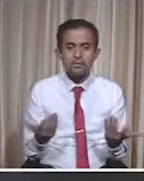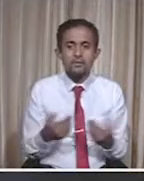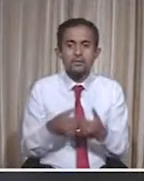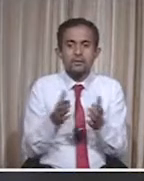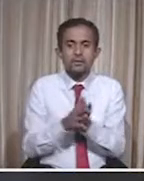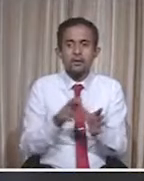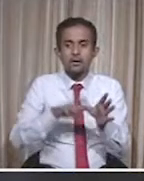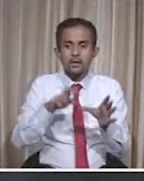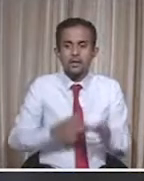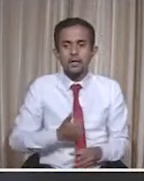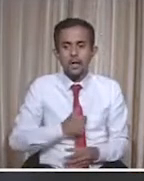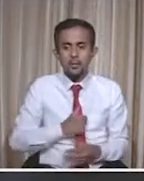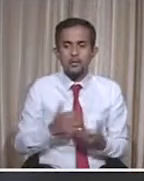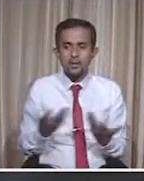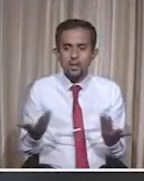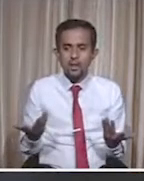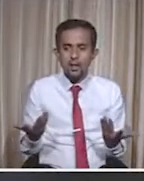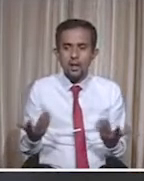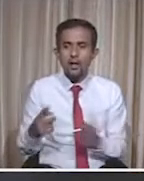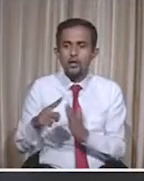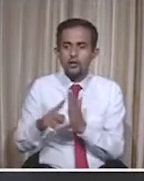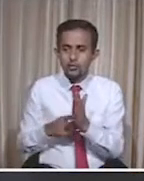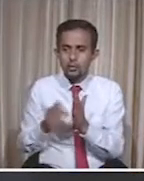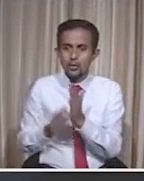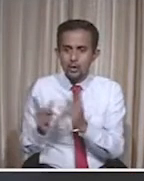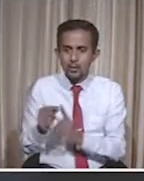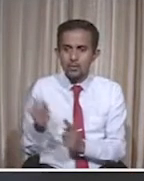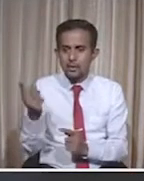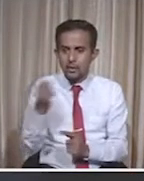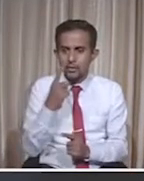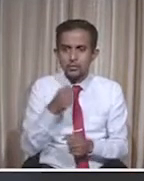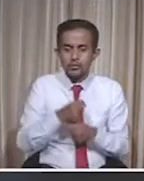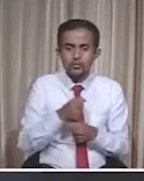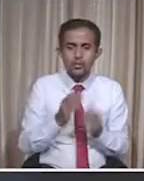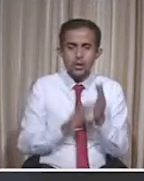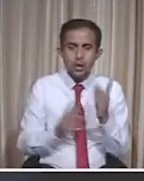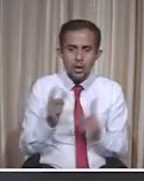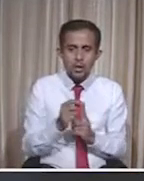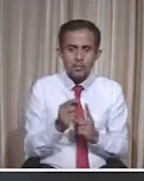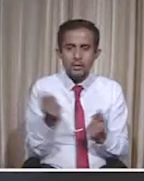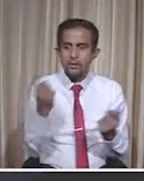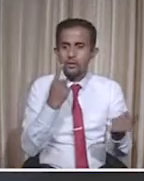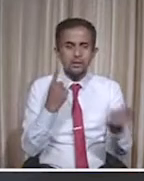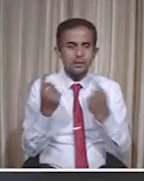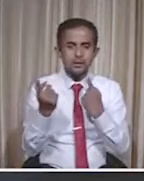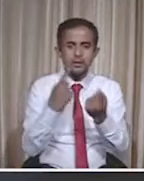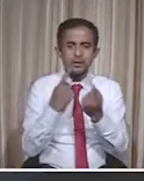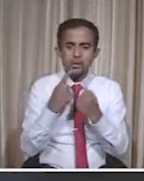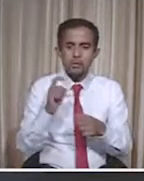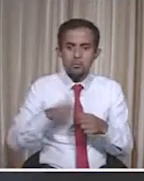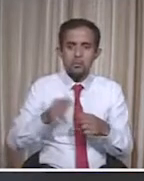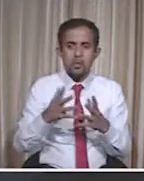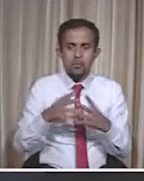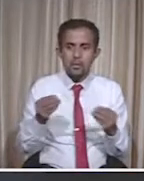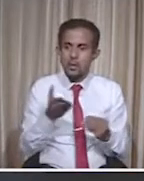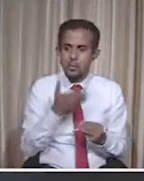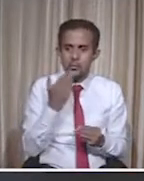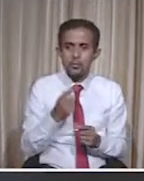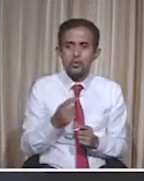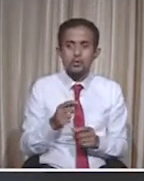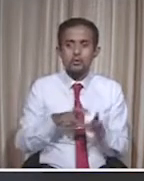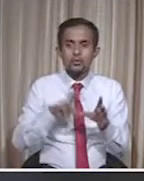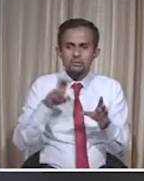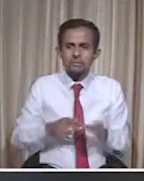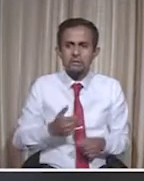වෙන්න කැමති නෑ. දෙයකනේ කියන්නේ ජොන්සන් නැමැතුමා. ඉතින් ආණ්ඩු පක්ෂම ඇමතිවරු මන්ත්‍රීවරු අපිට කියන්නේ ප්‍රශ්නේ විසඳගන්න පුළුවන් ලොක්ක අයින්